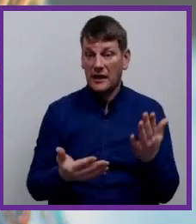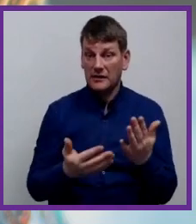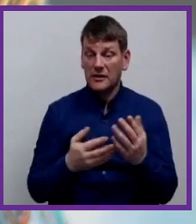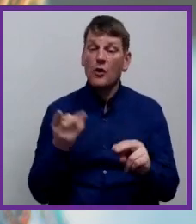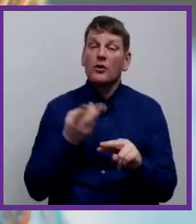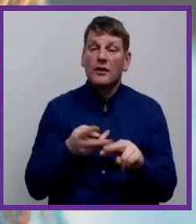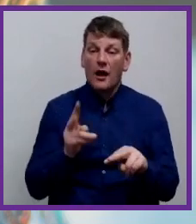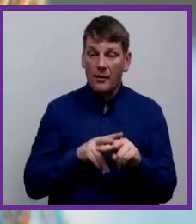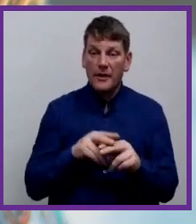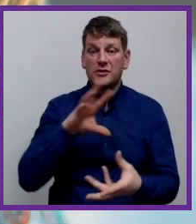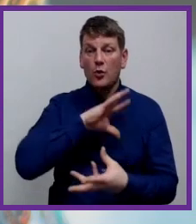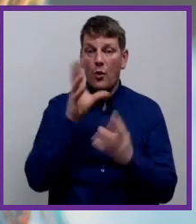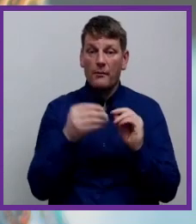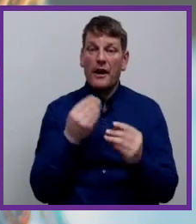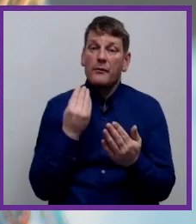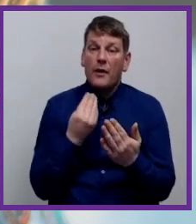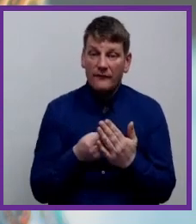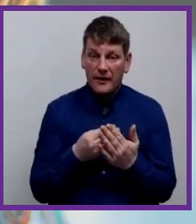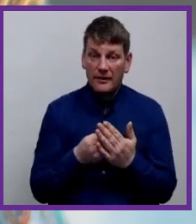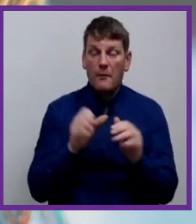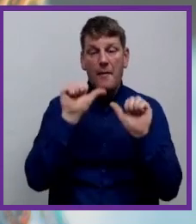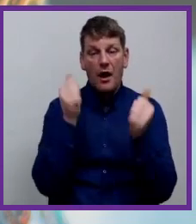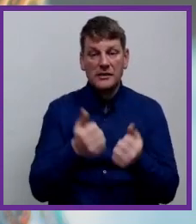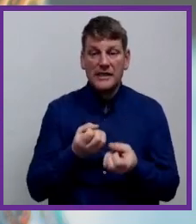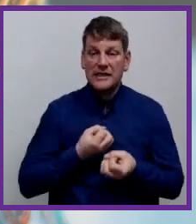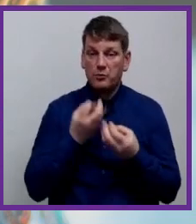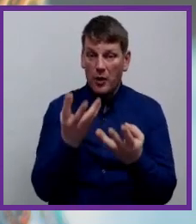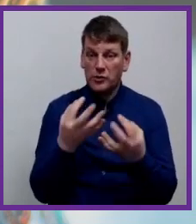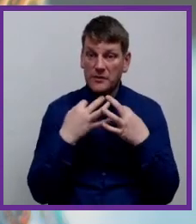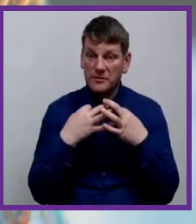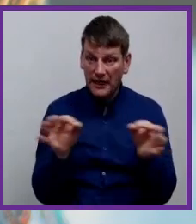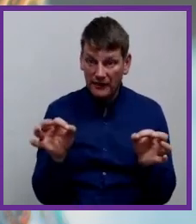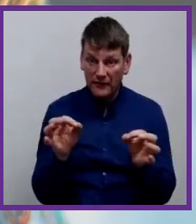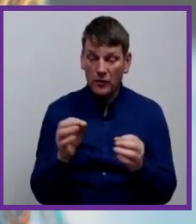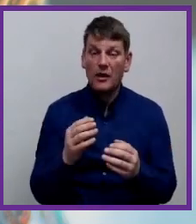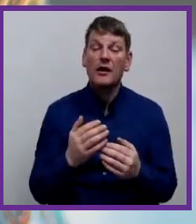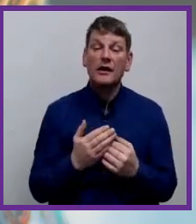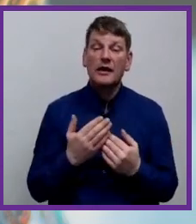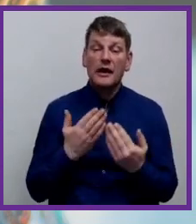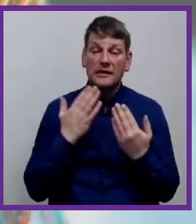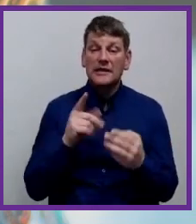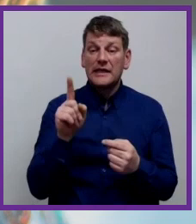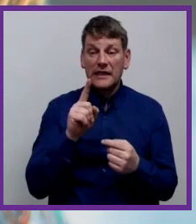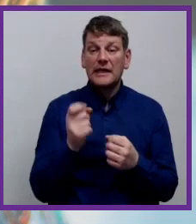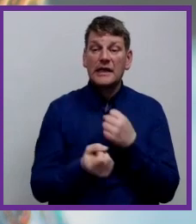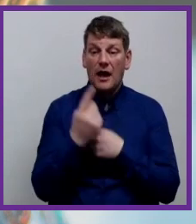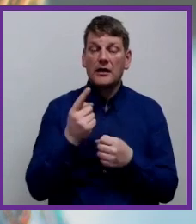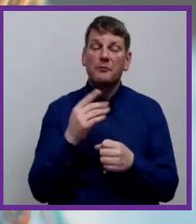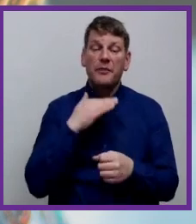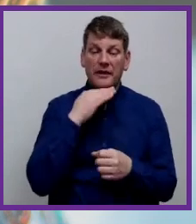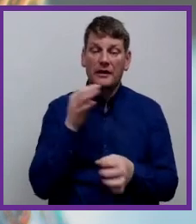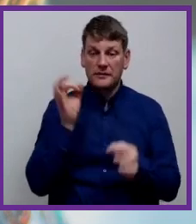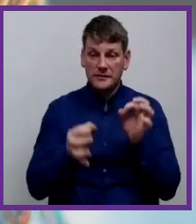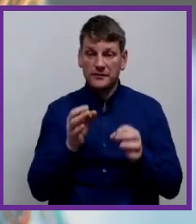tāpēc, nu, kopumā vērtējot mākslinieciskās izpausmes brīvību, valstī ir jārada pietiekami samērīgs